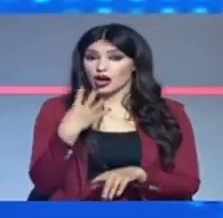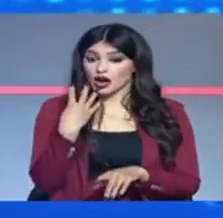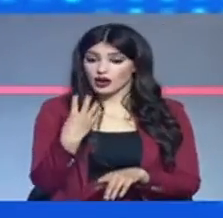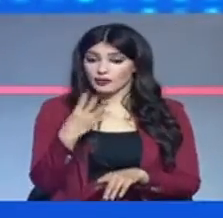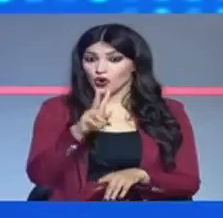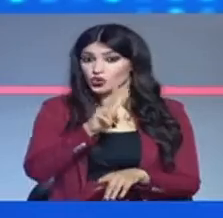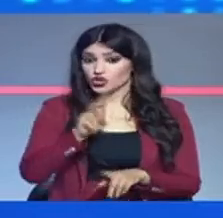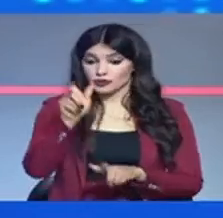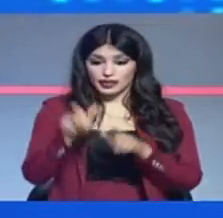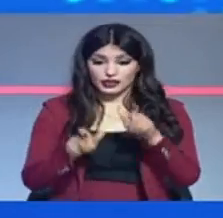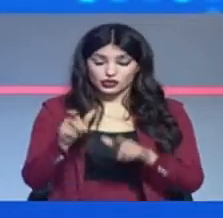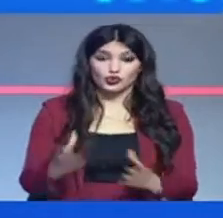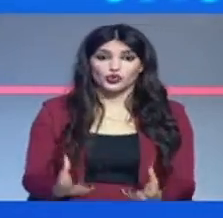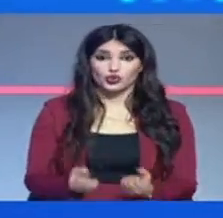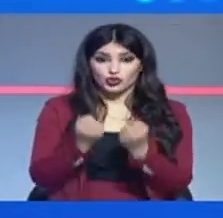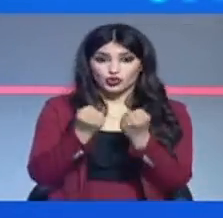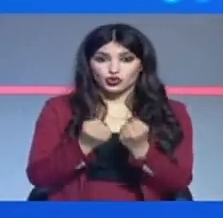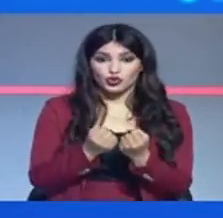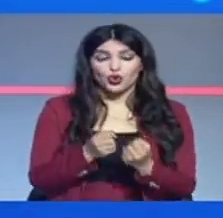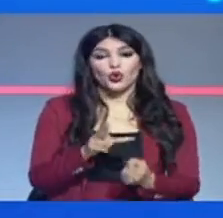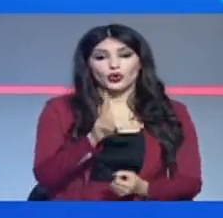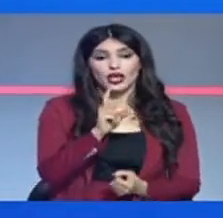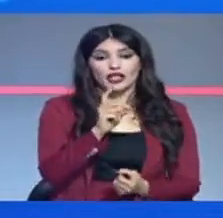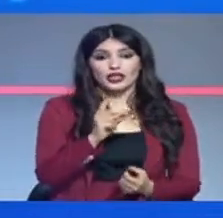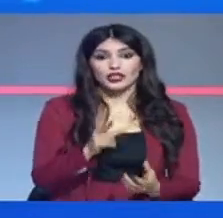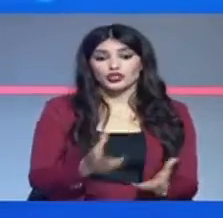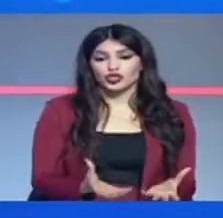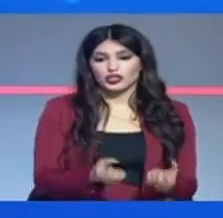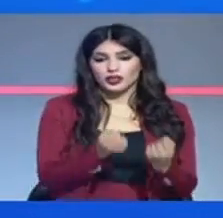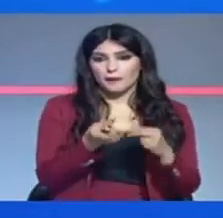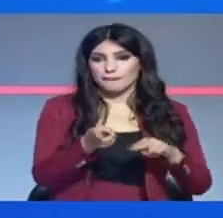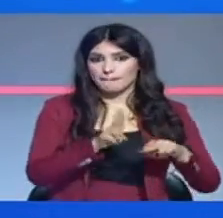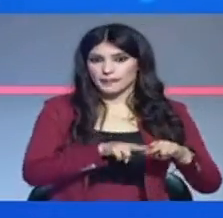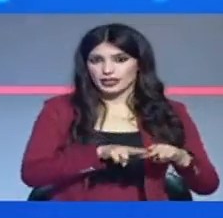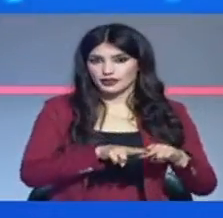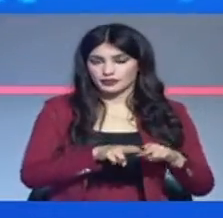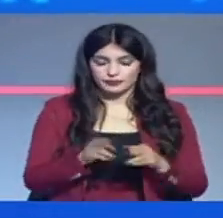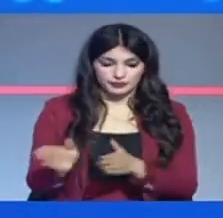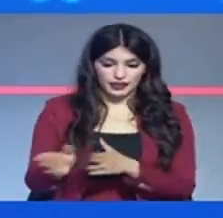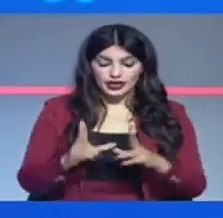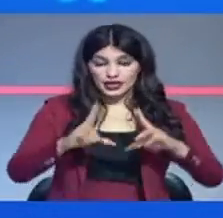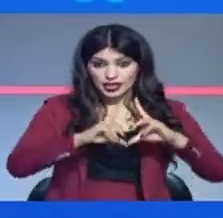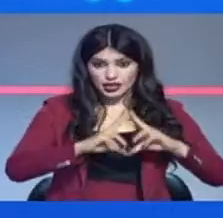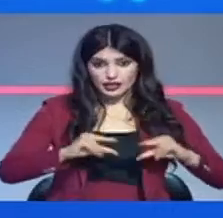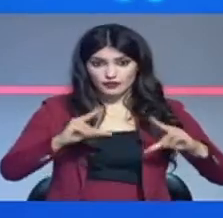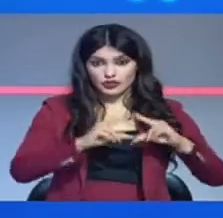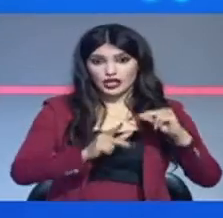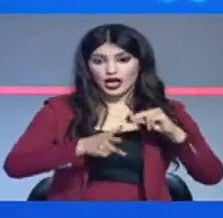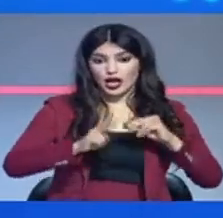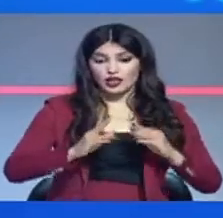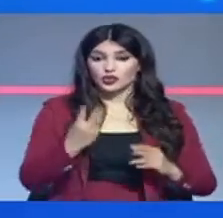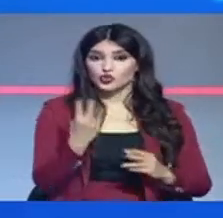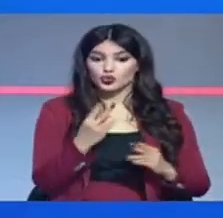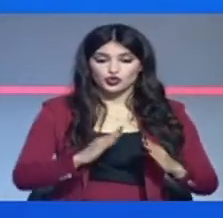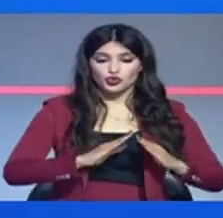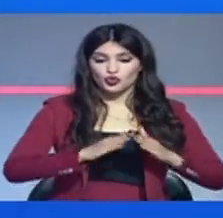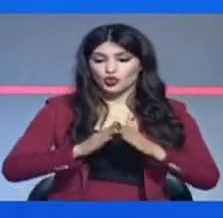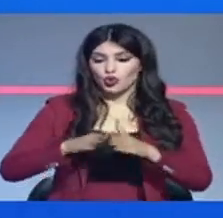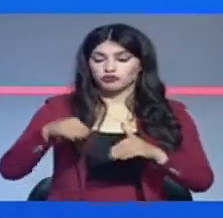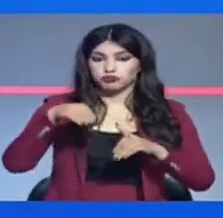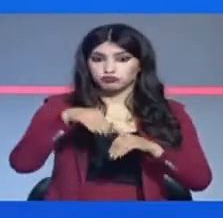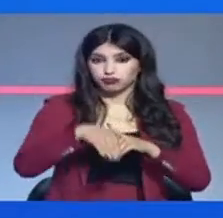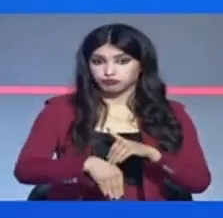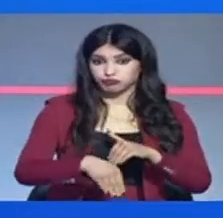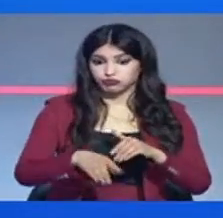وعشرين شخصا وانتشرت ثلاثه اذن تفاصيل اوفى عن حادث غرق المركب ينو عمليات